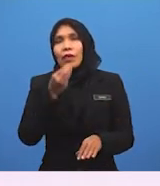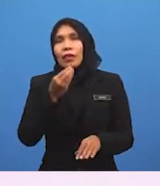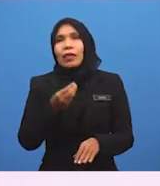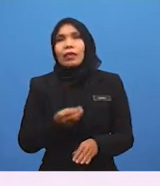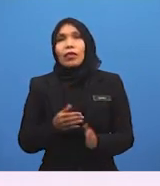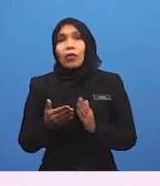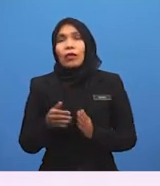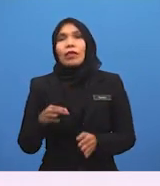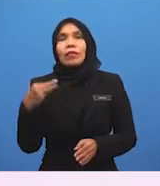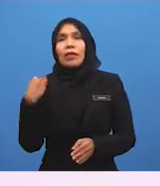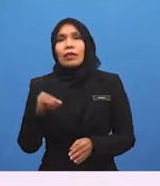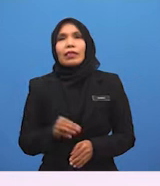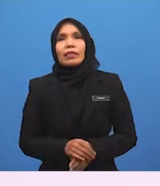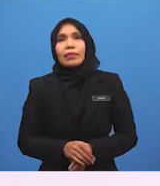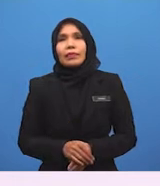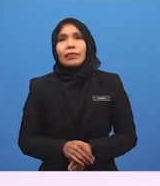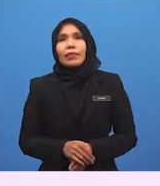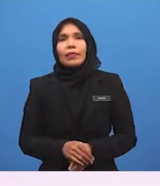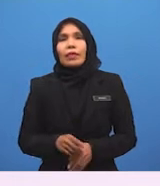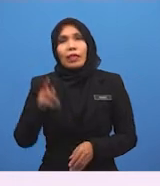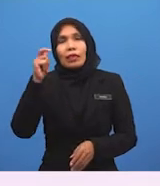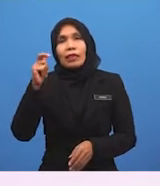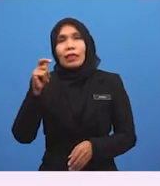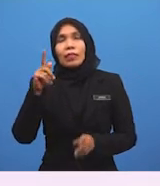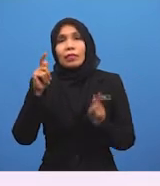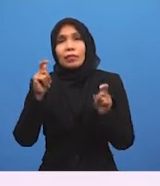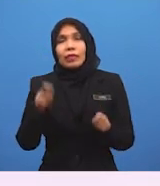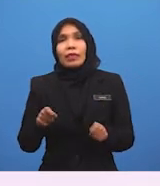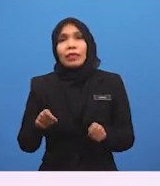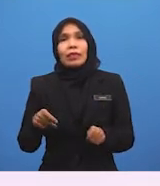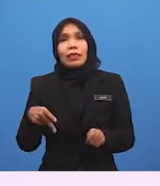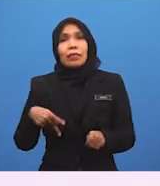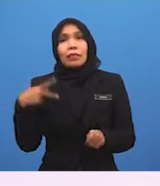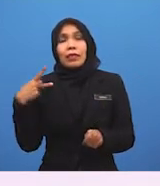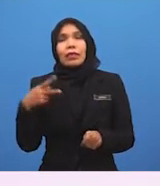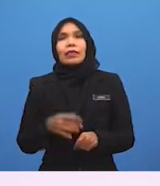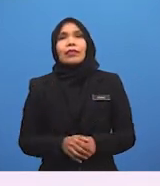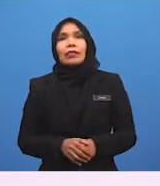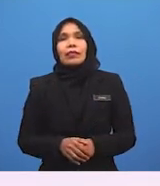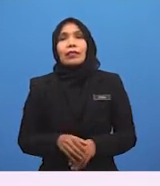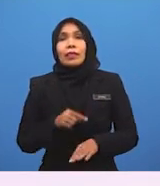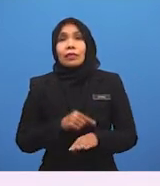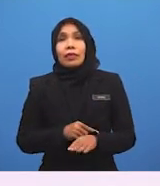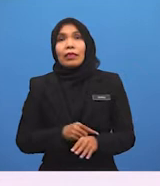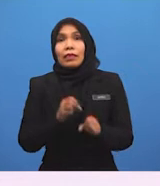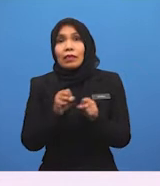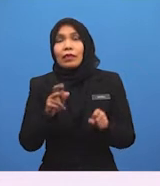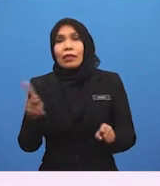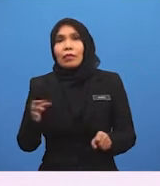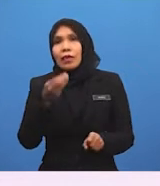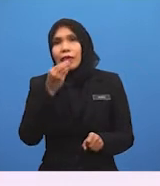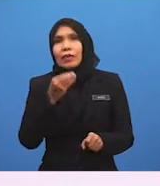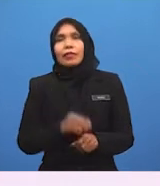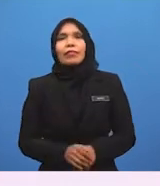perlu peka semasa penyediaan makanan untuk mereka. Selain itu, Tan perlu memberi layanan